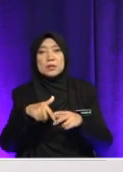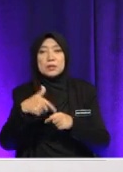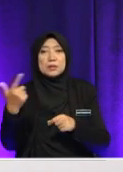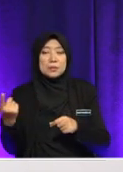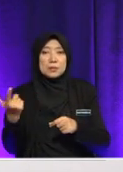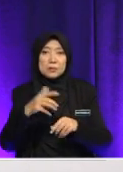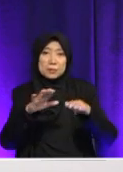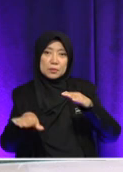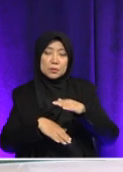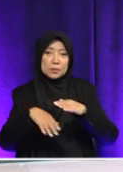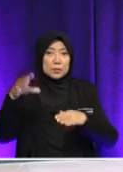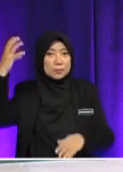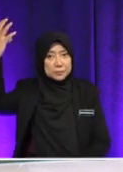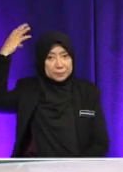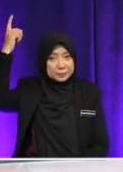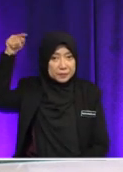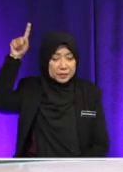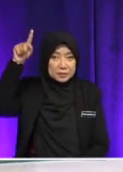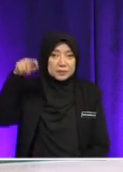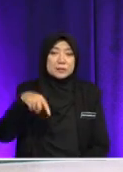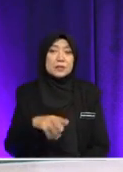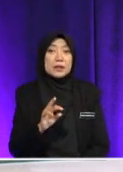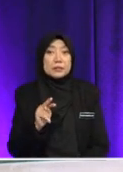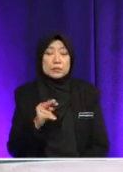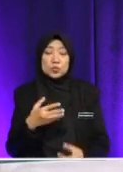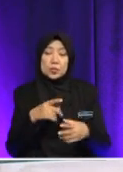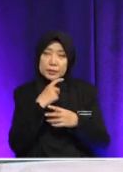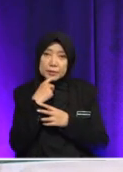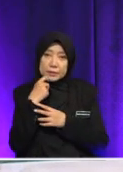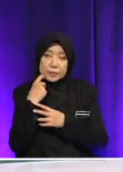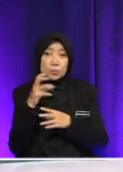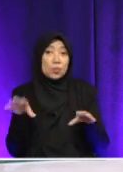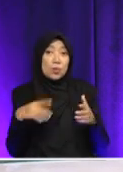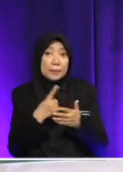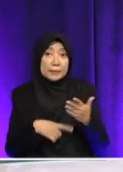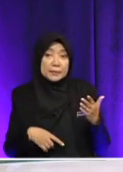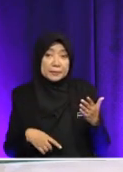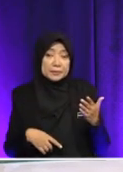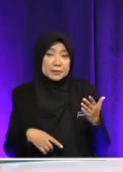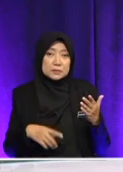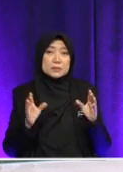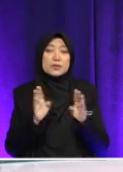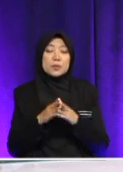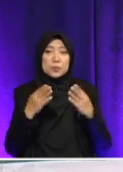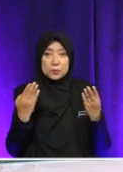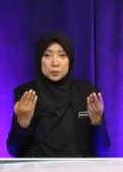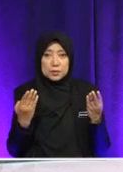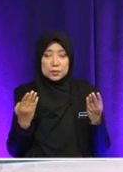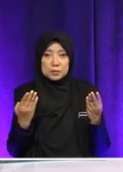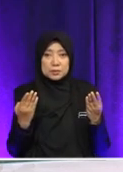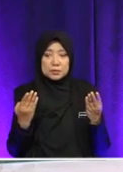bawah cahaya matahari Oke nanti lepas sudah kering kita bawa apel agak-agak merah kita akan buka